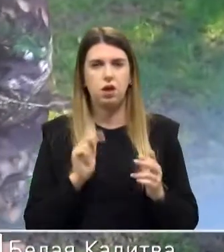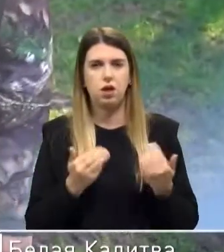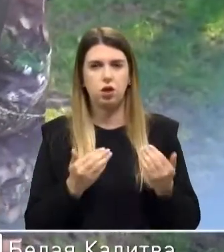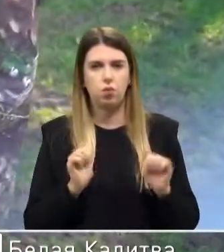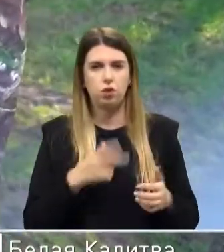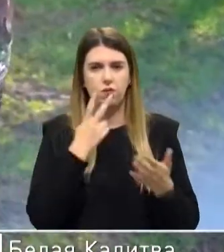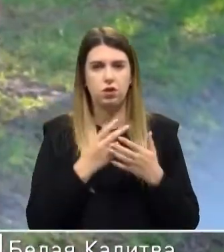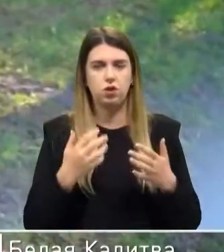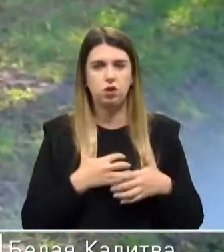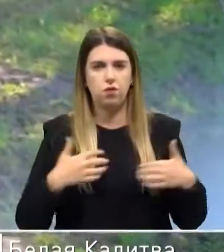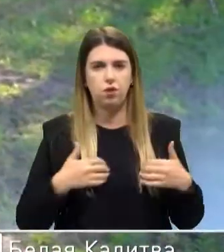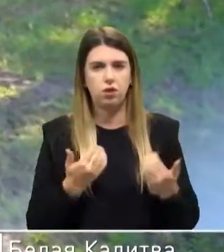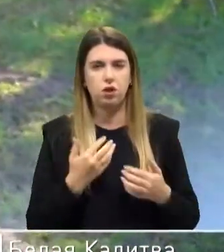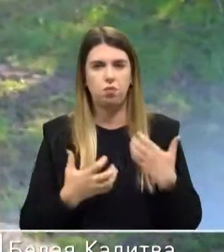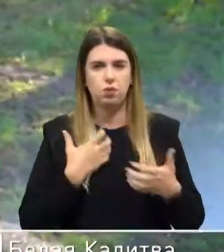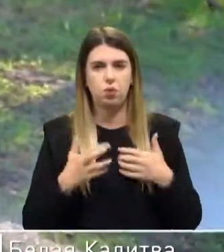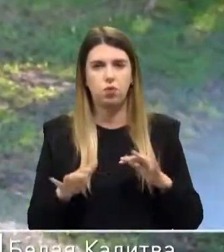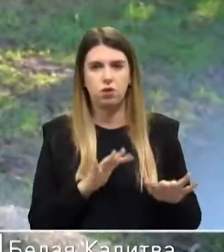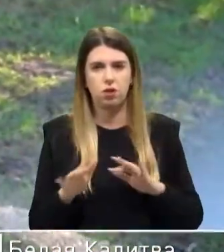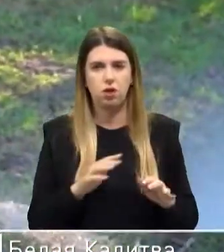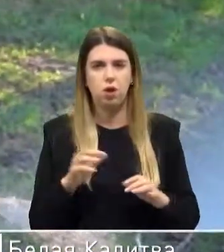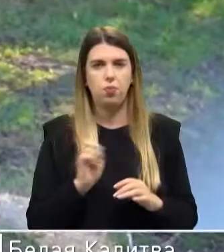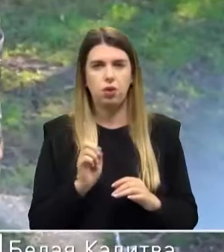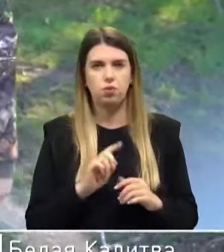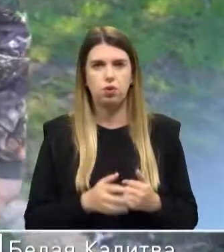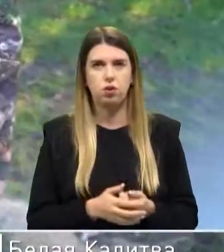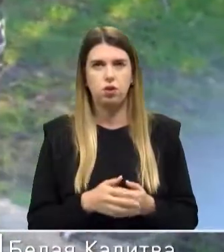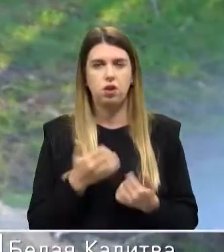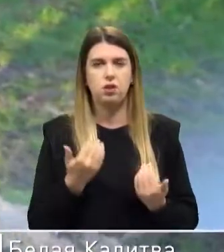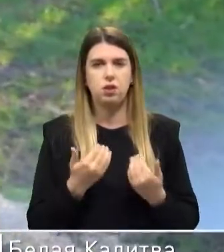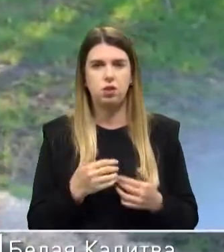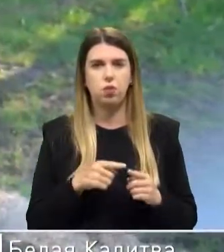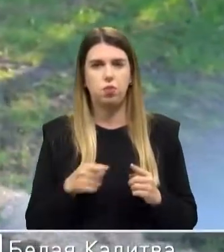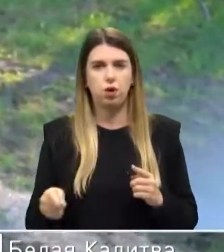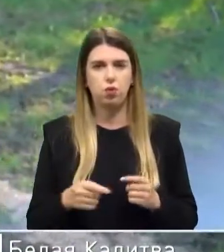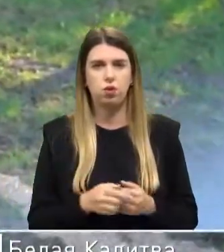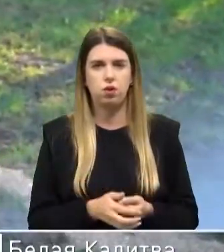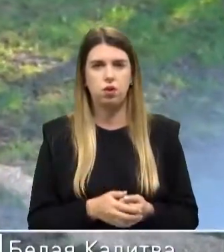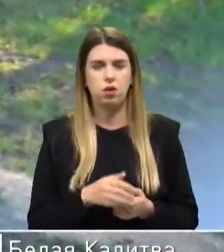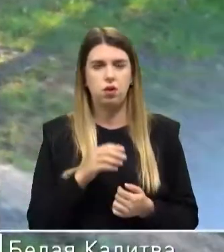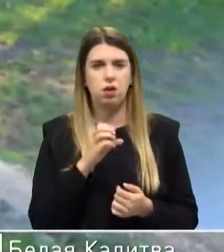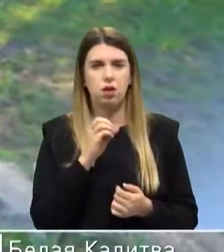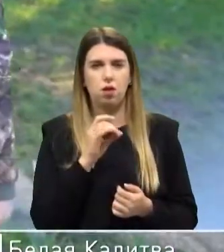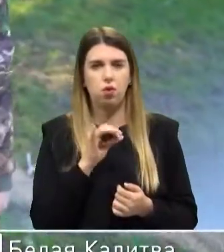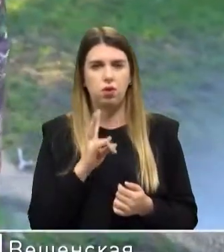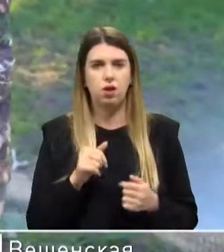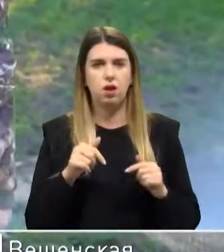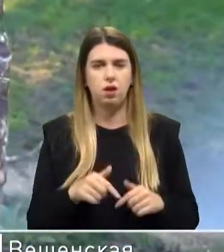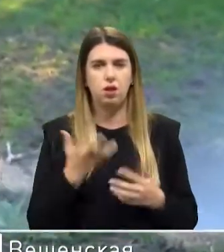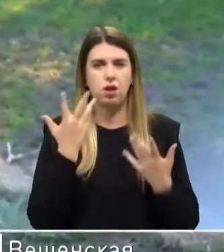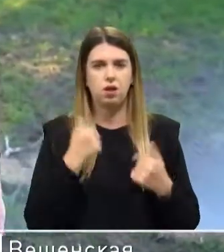можем видеть, животные находятся в беспокойном состоянии, потому что они находятся в периоде гона. То есть это